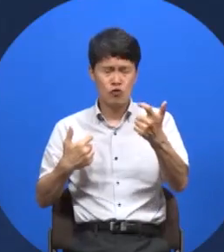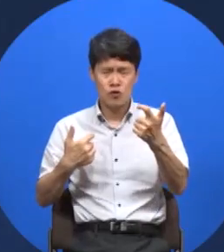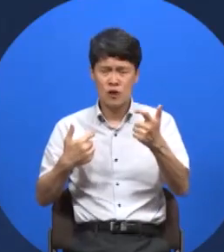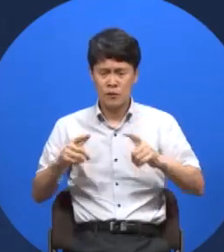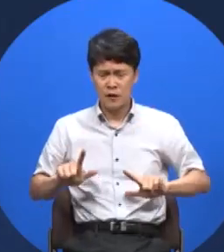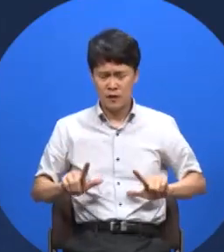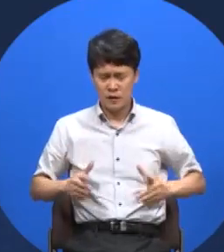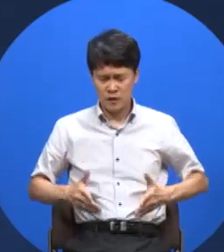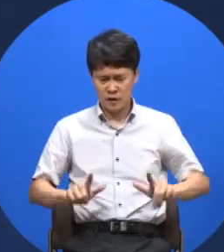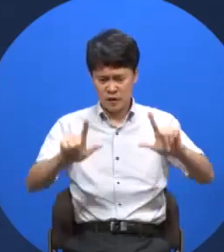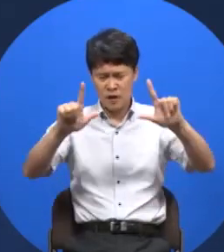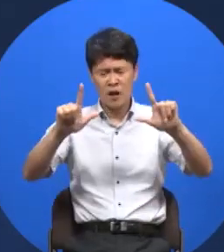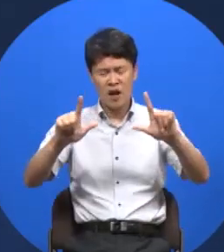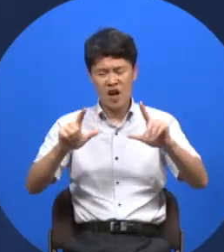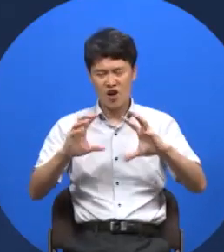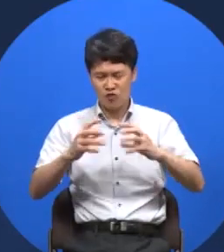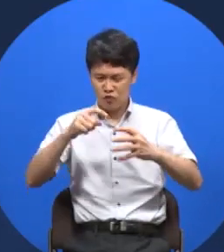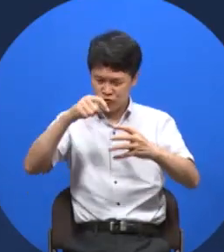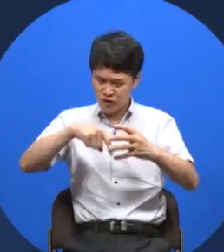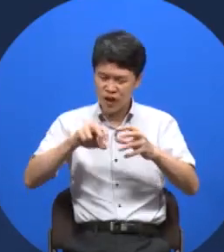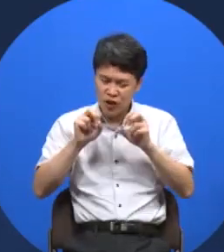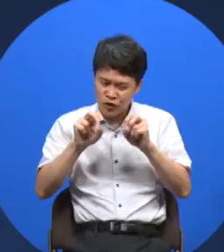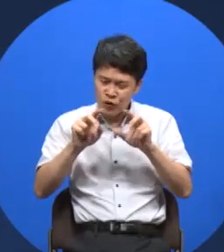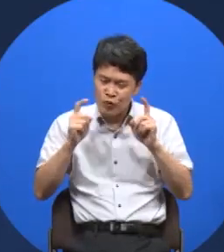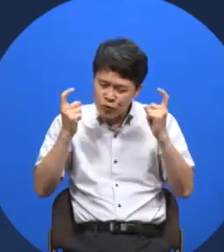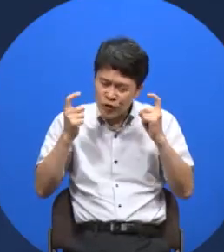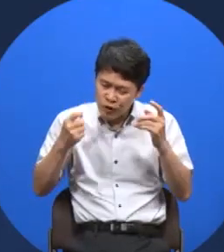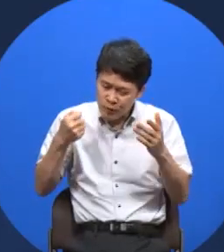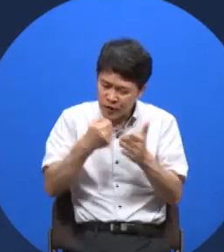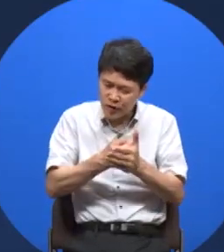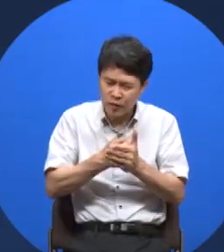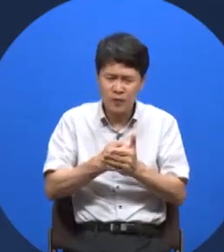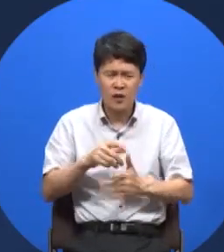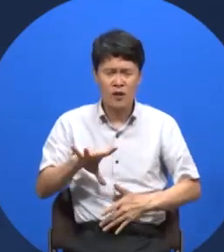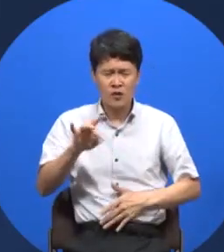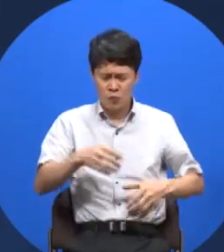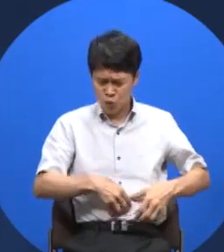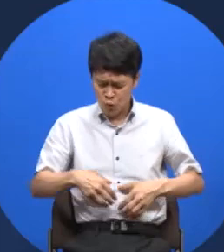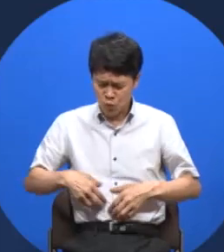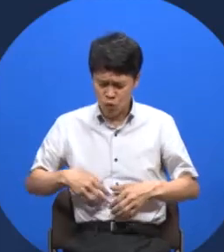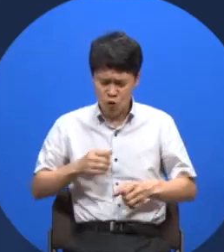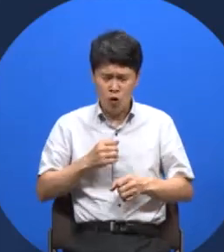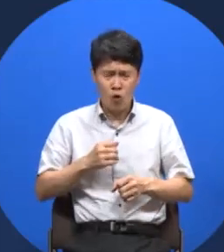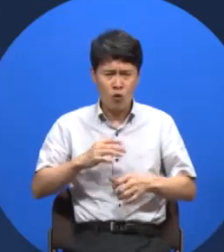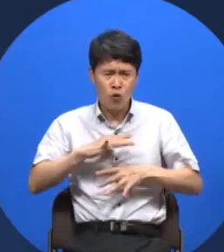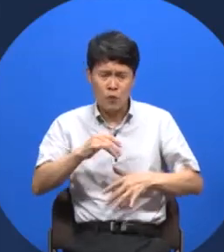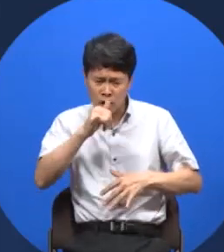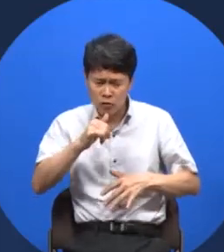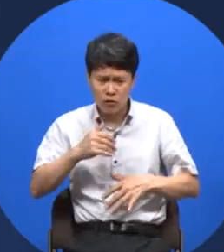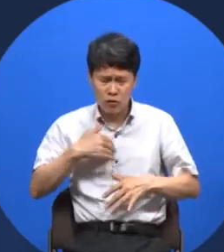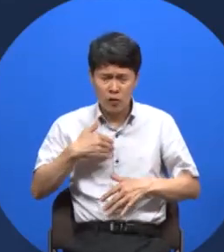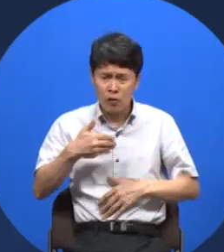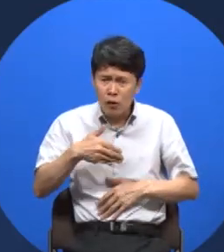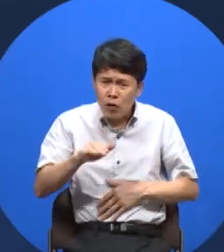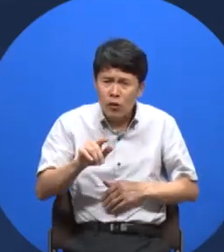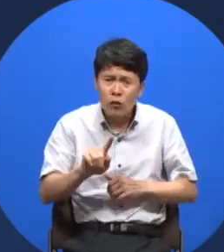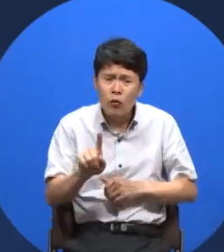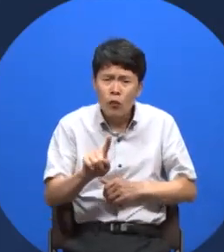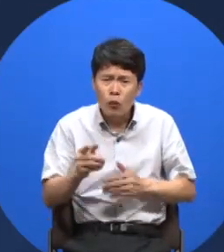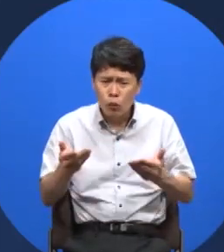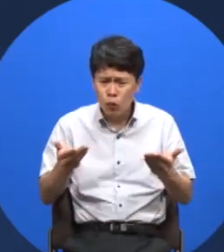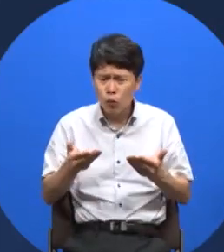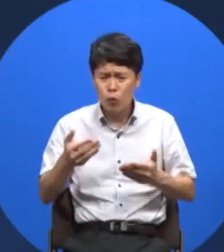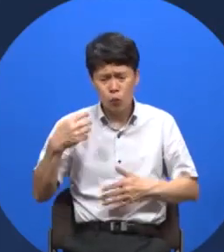가기로 마음을 먹으셨다고 합니다. 처음이라 망설임, 두려움도 있었고 내가 가서 무슨 사역을 해야